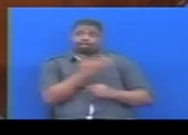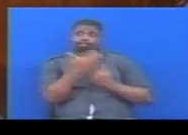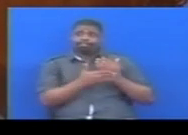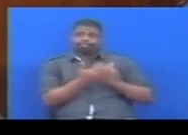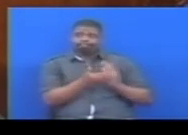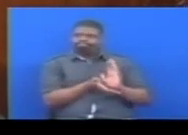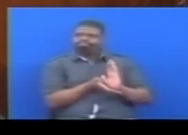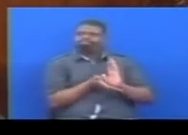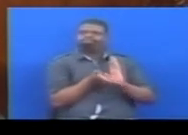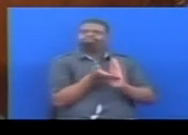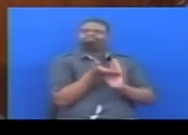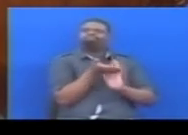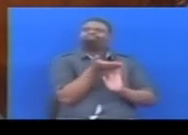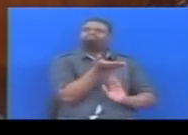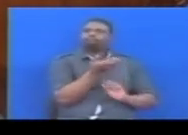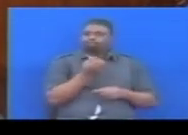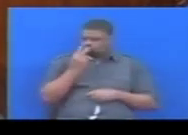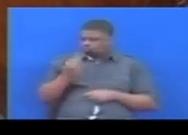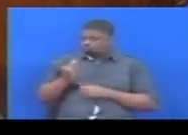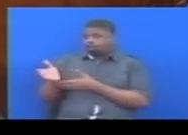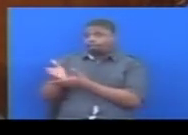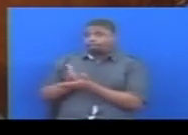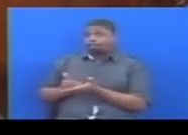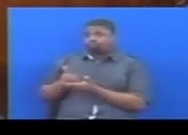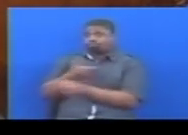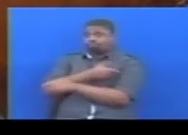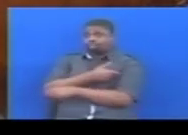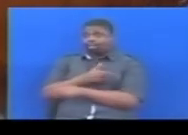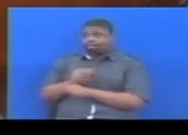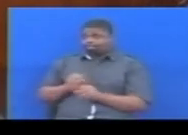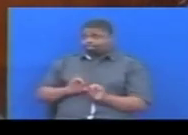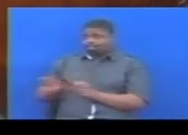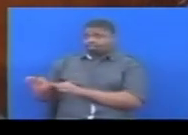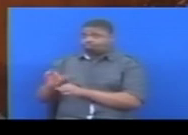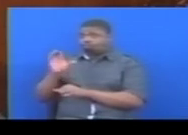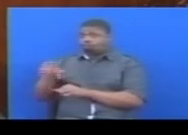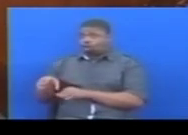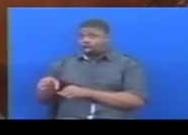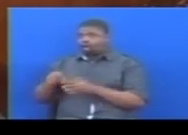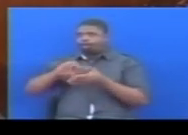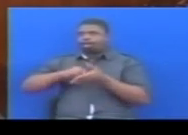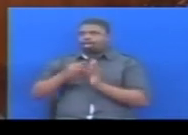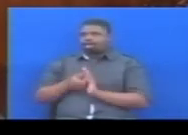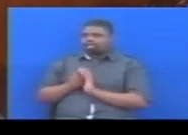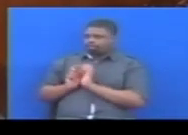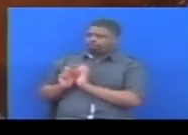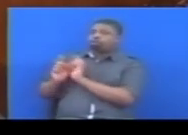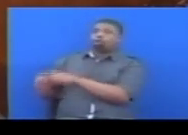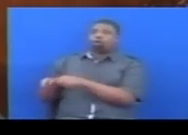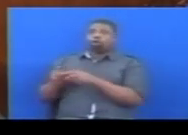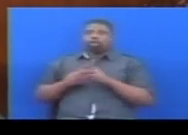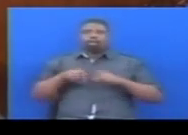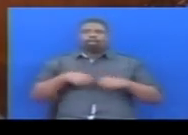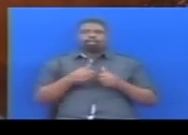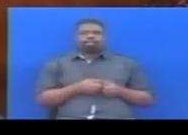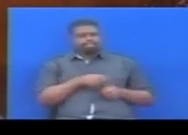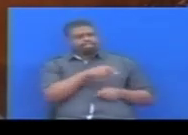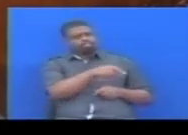tumeona kwamba kuna baadhi ya hospitali za rufaa za mikoa ambazo ziko kimkakati. Lakini vile vile huduma hizi za CT